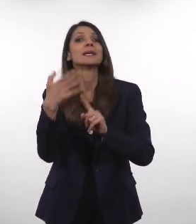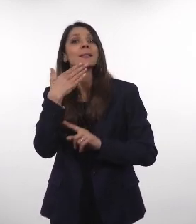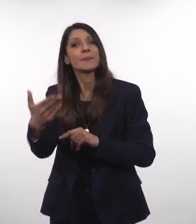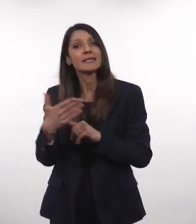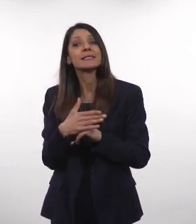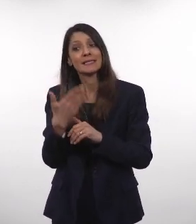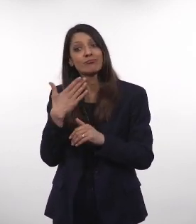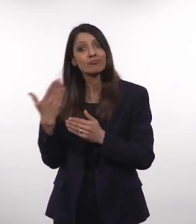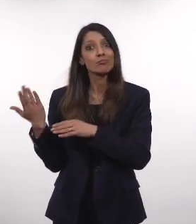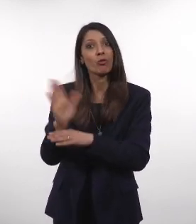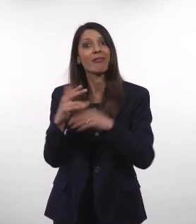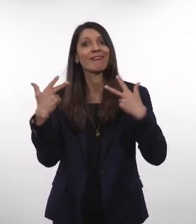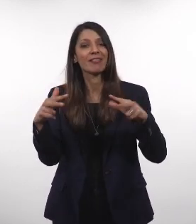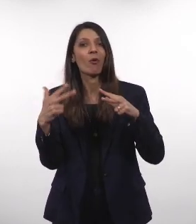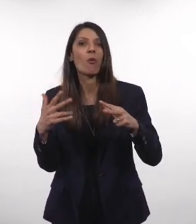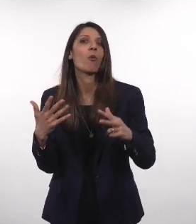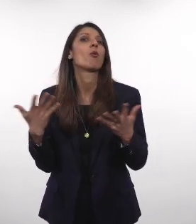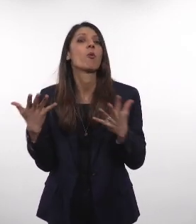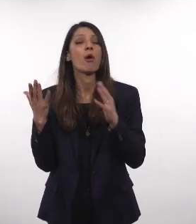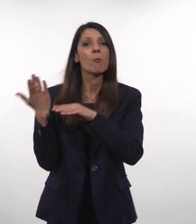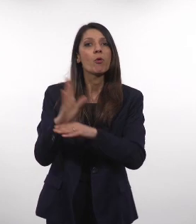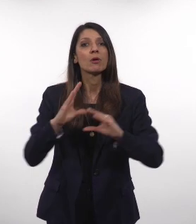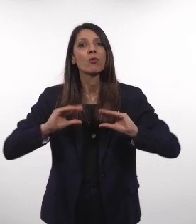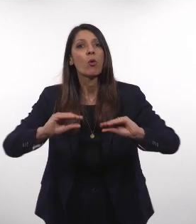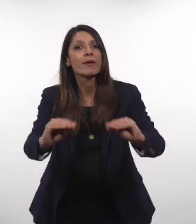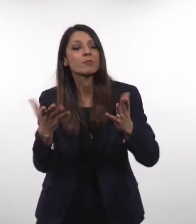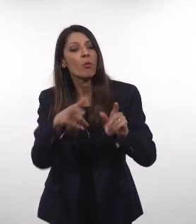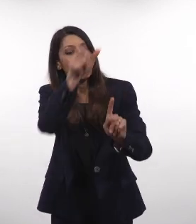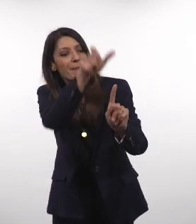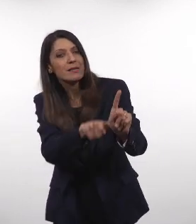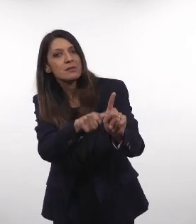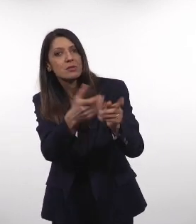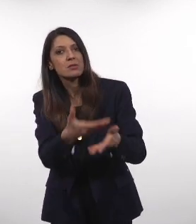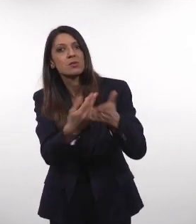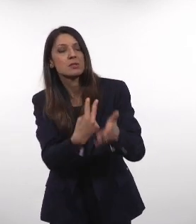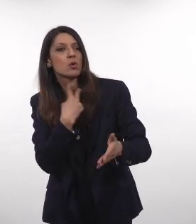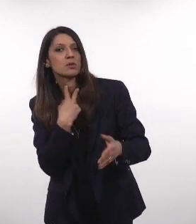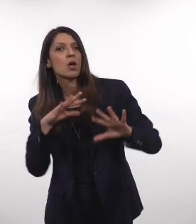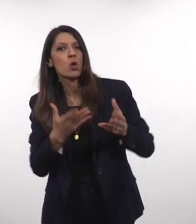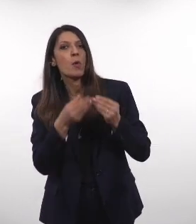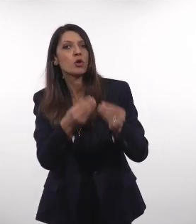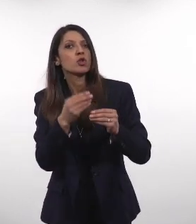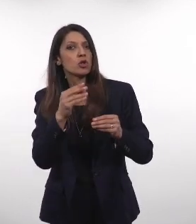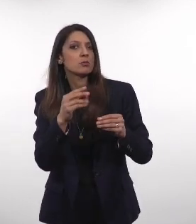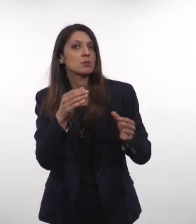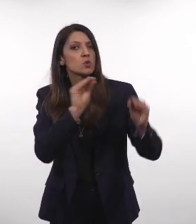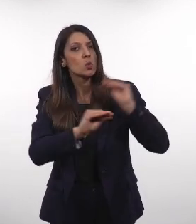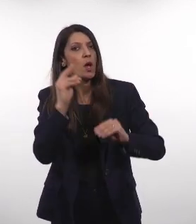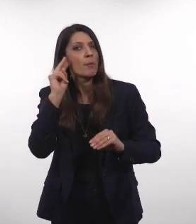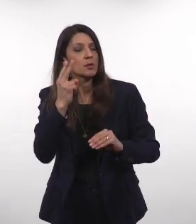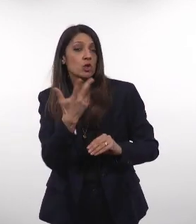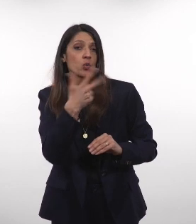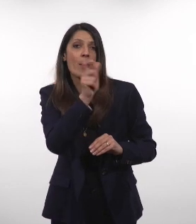cette vidéo qui montre en fait concrètement les séances d'habituation aux soins dans ce centre de santé avec 3